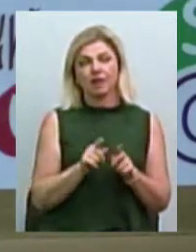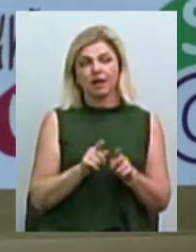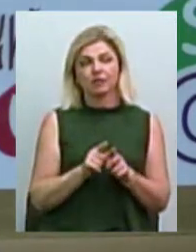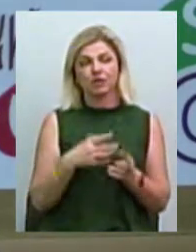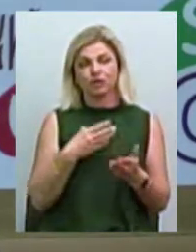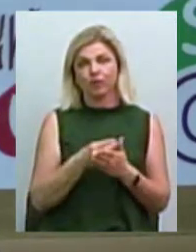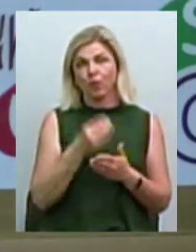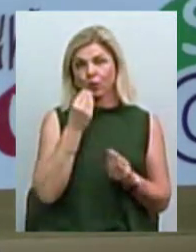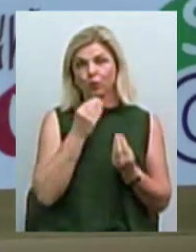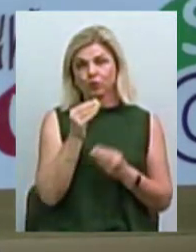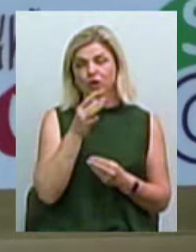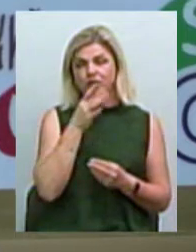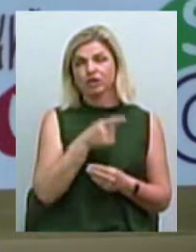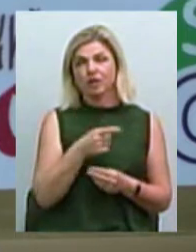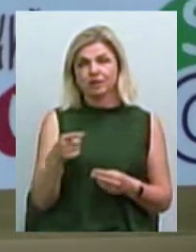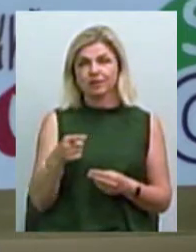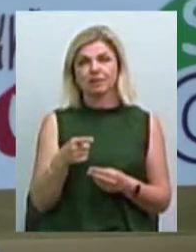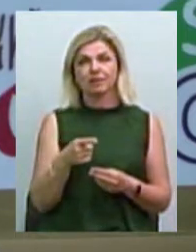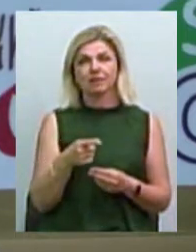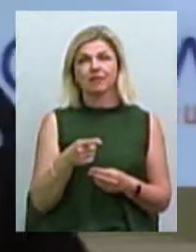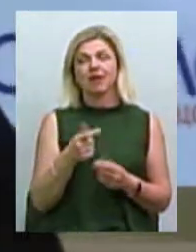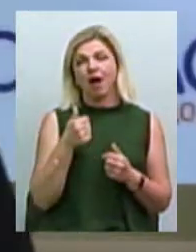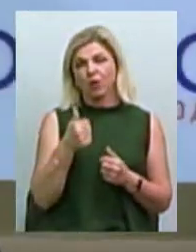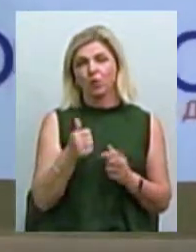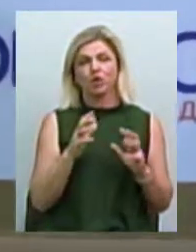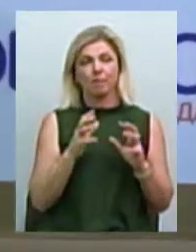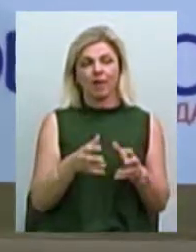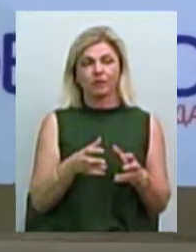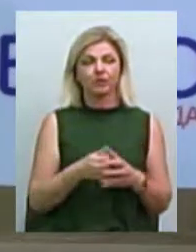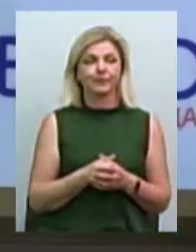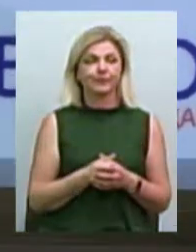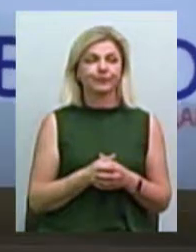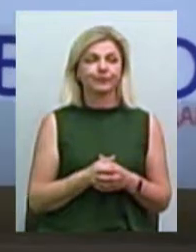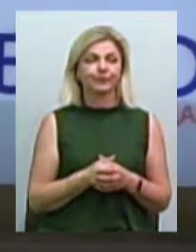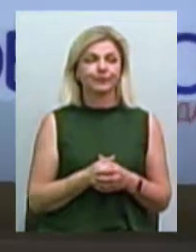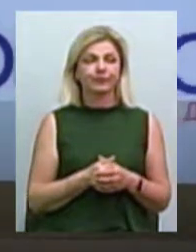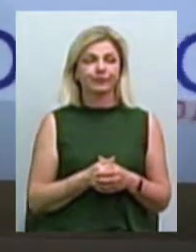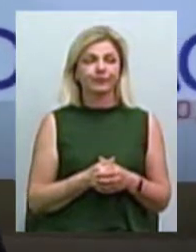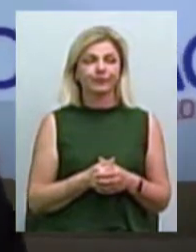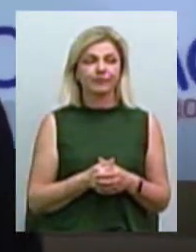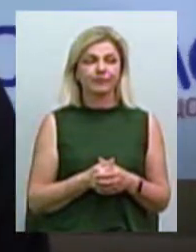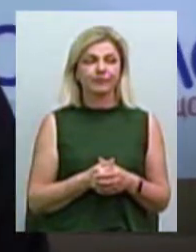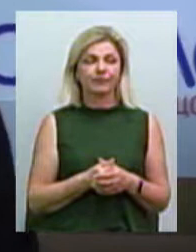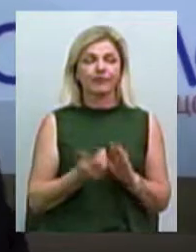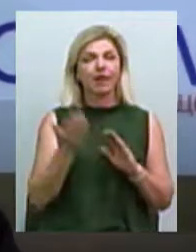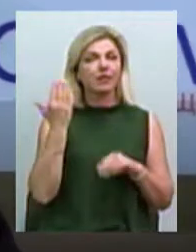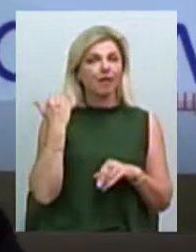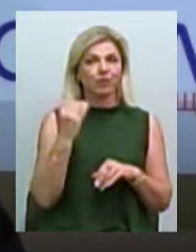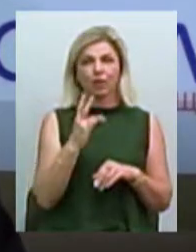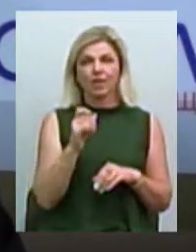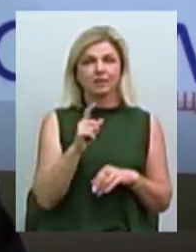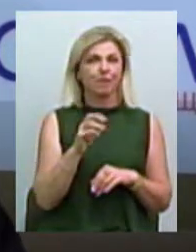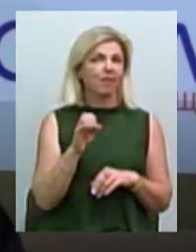часи забив хороший м'яч. Ой, наверное, самый счастливый день сьогодні. Давно не забивав.